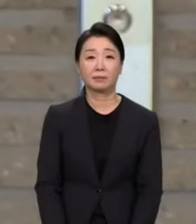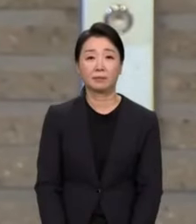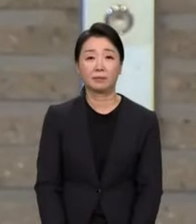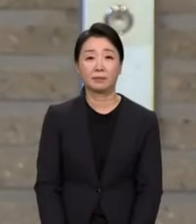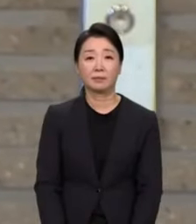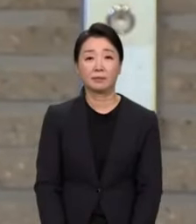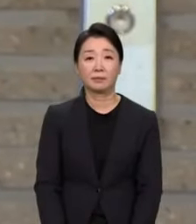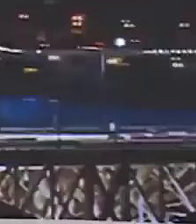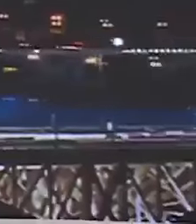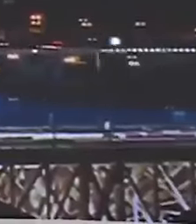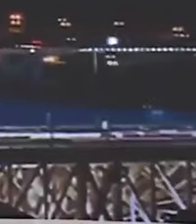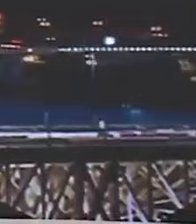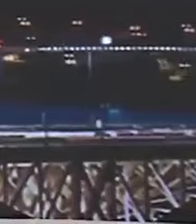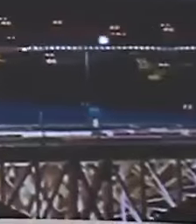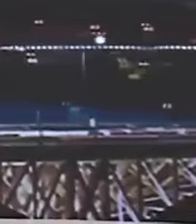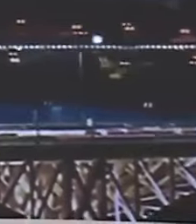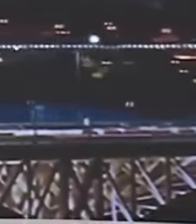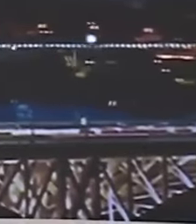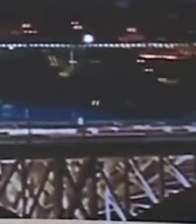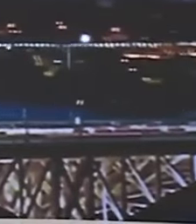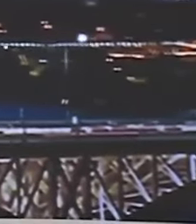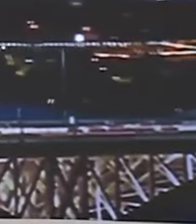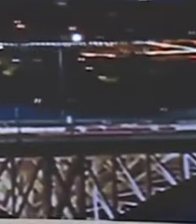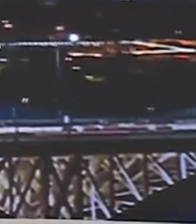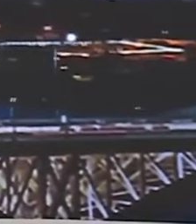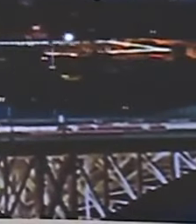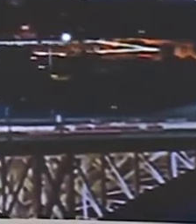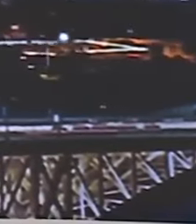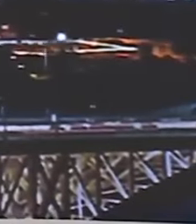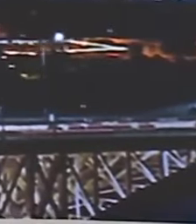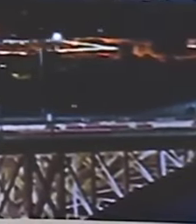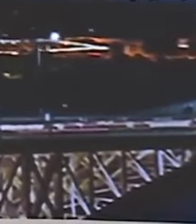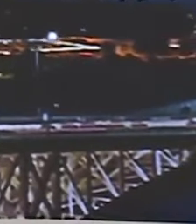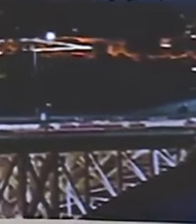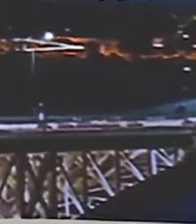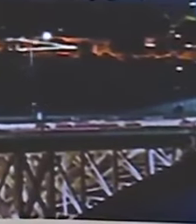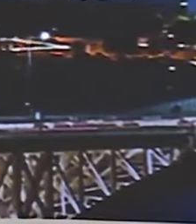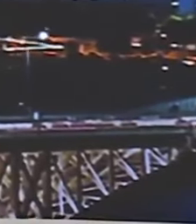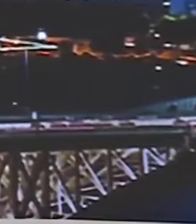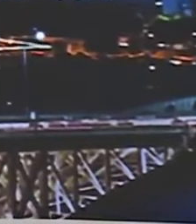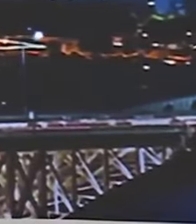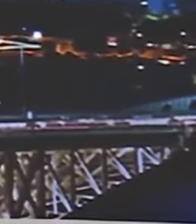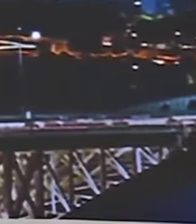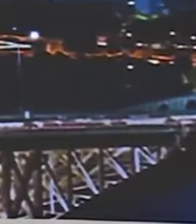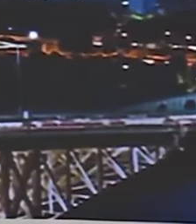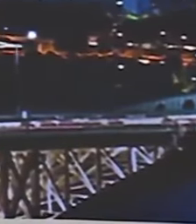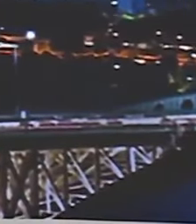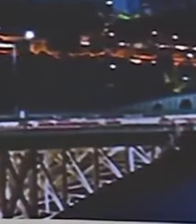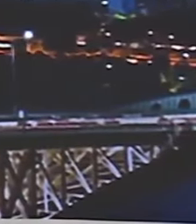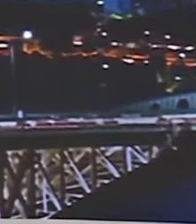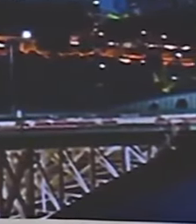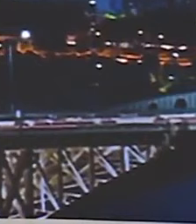최규진입니다. 안녕하세요. 뉴스룸 앵커 한민용입니다. 오늘도 JTBC 뉴스룸을